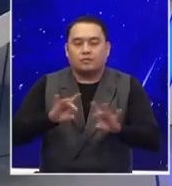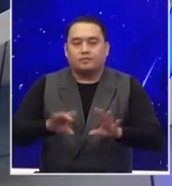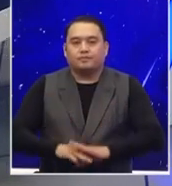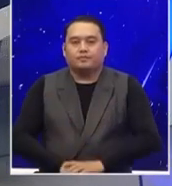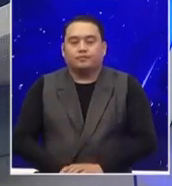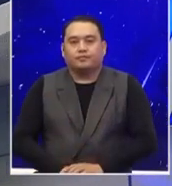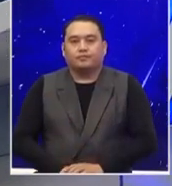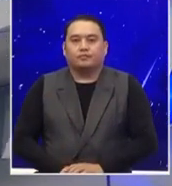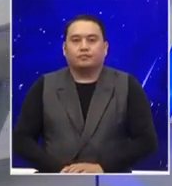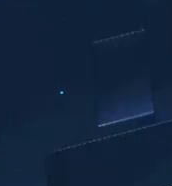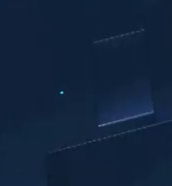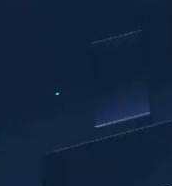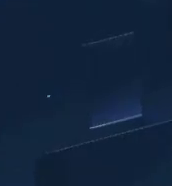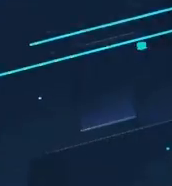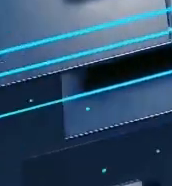главном.